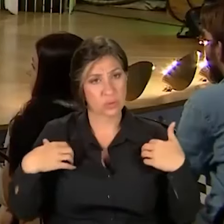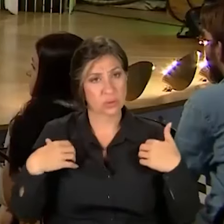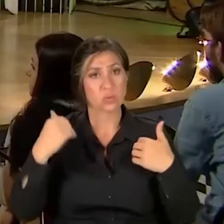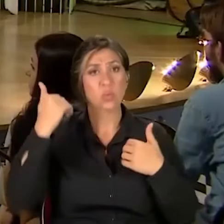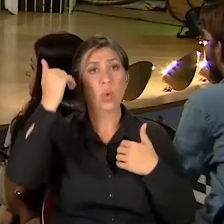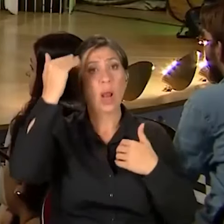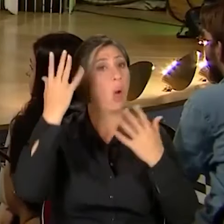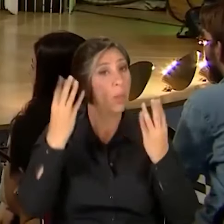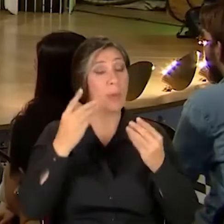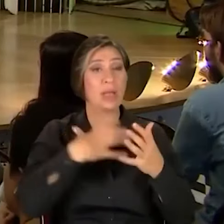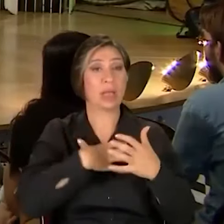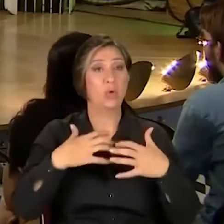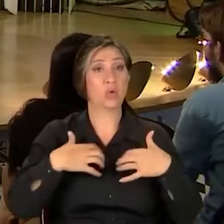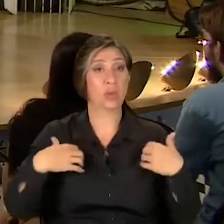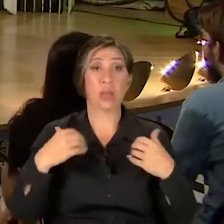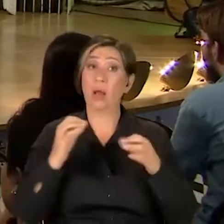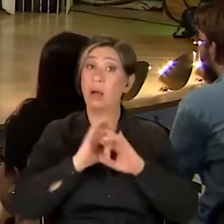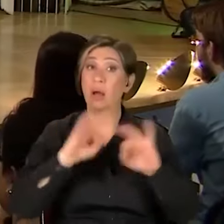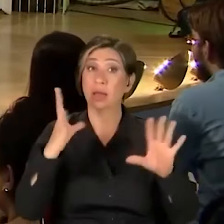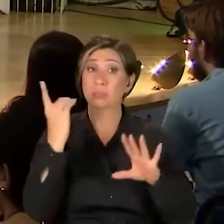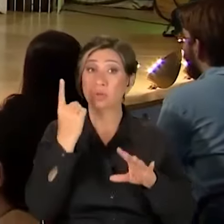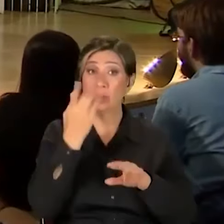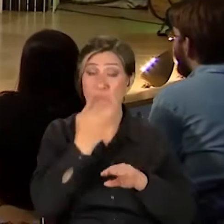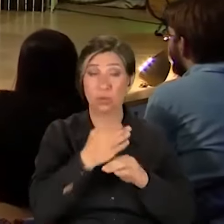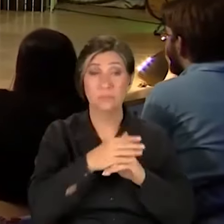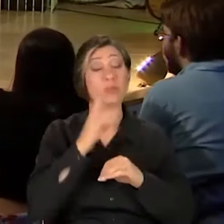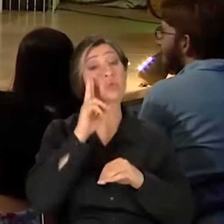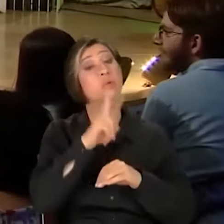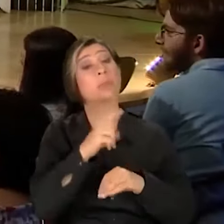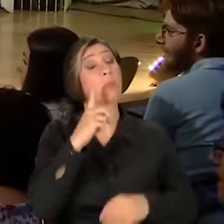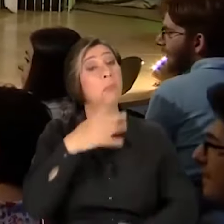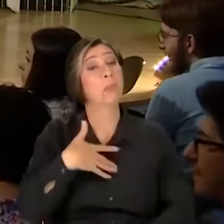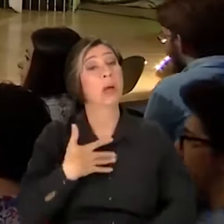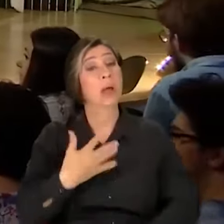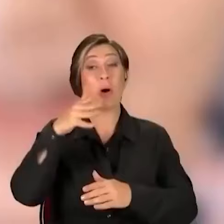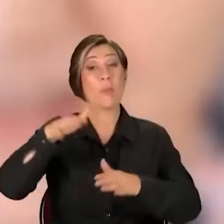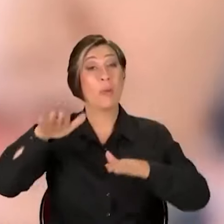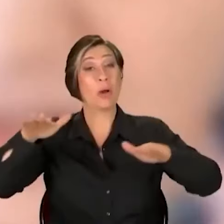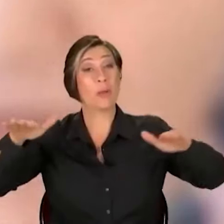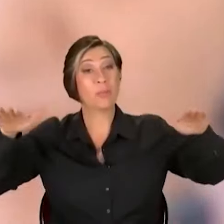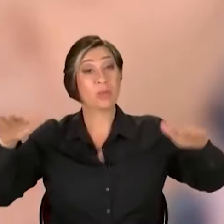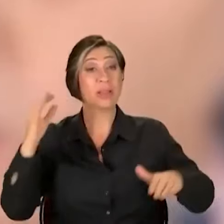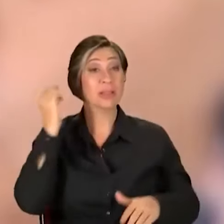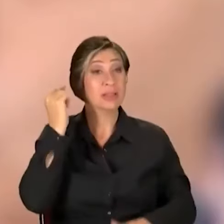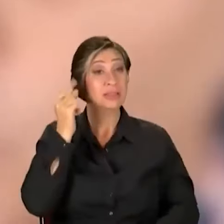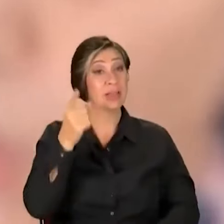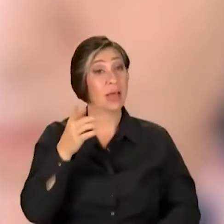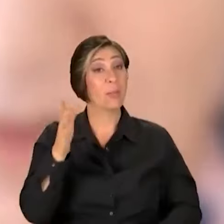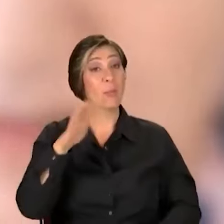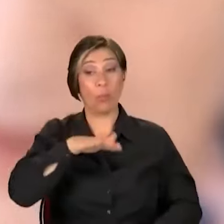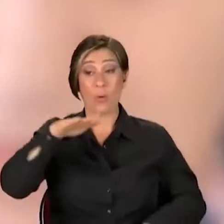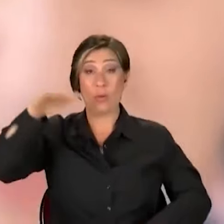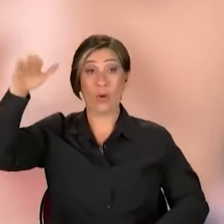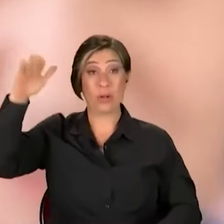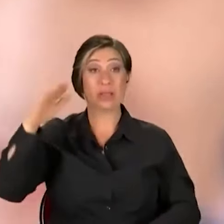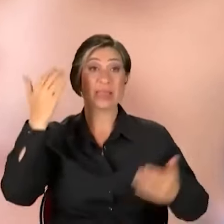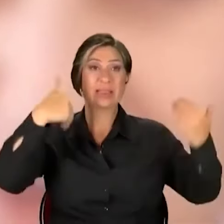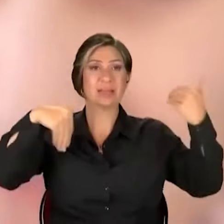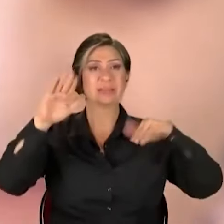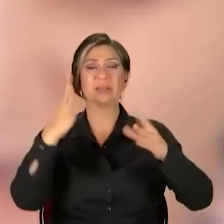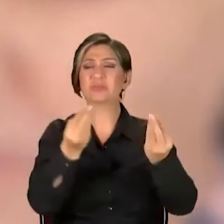aslında ukalaca gelebilir ama kendine güven hakikaten ve yaptığı işe inanmak bu. Görelim bakalım şu videoyu neymiş. Dinlesin hey ha, boy boy